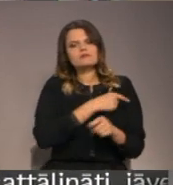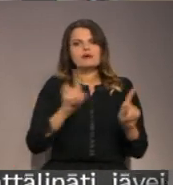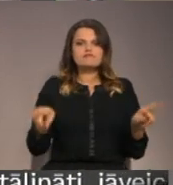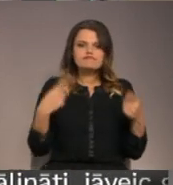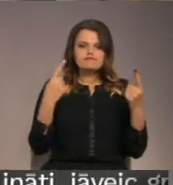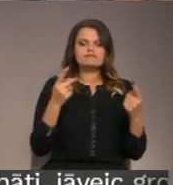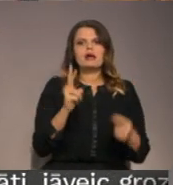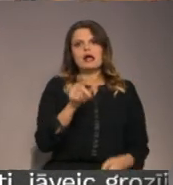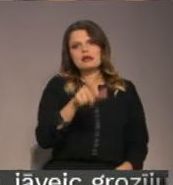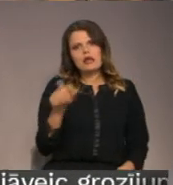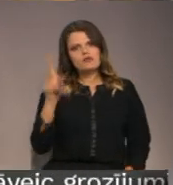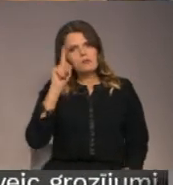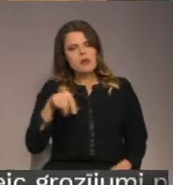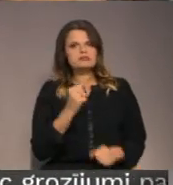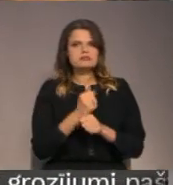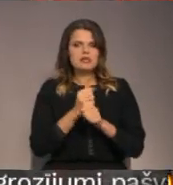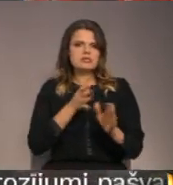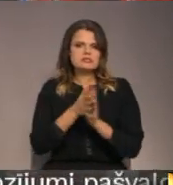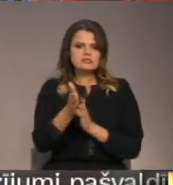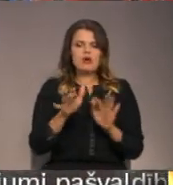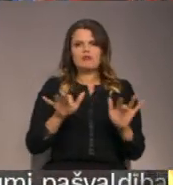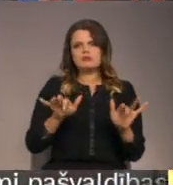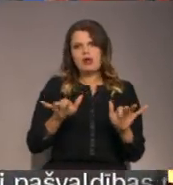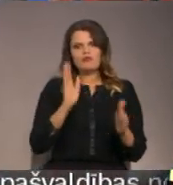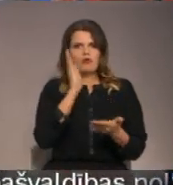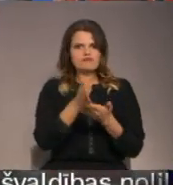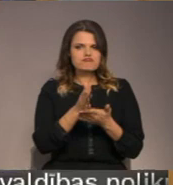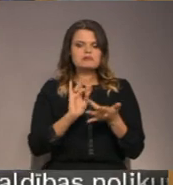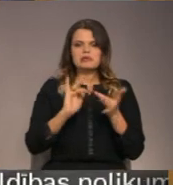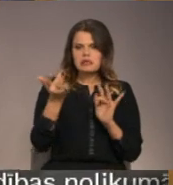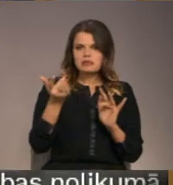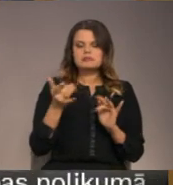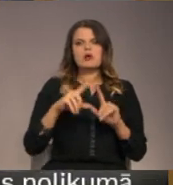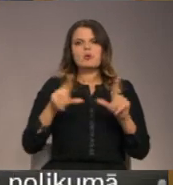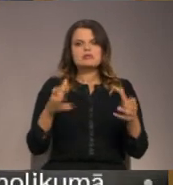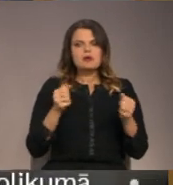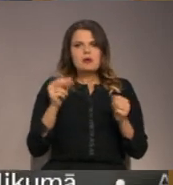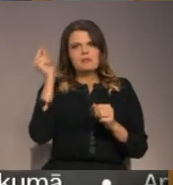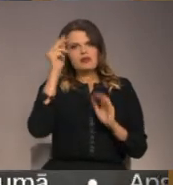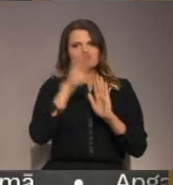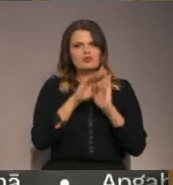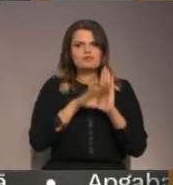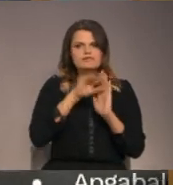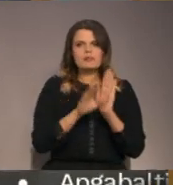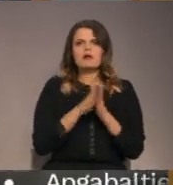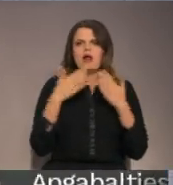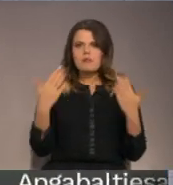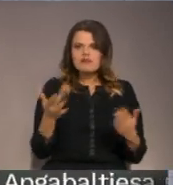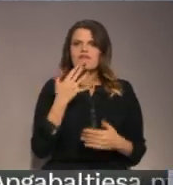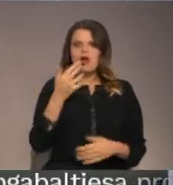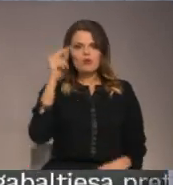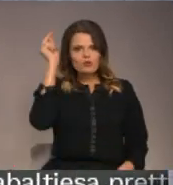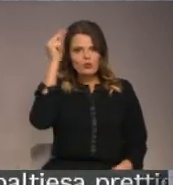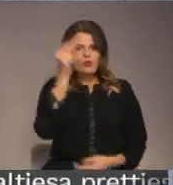un klientu prasmes strādāt attālināti tiešsaistes režīmā. Uzņēmuma mācību programmu sarakstā ir grāmatvedība, valodu